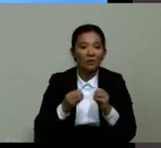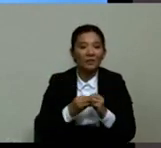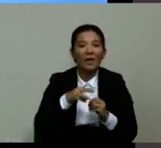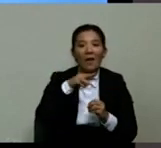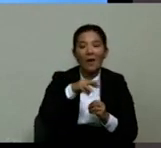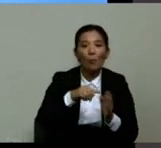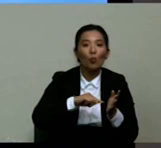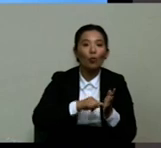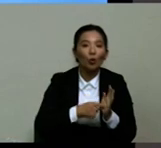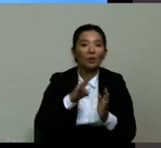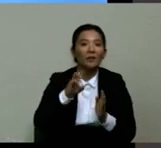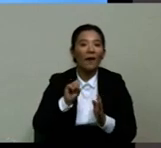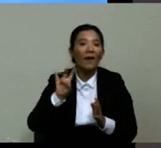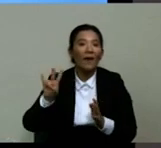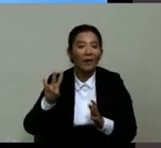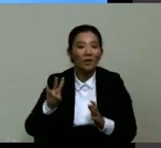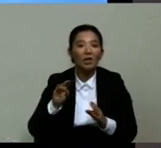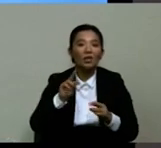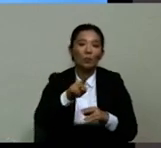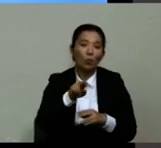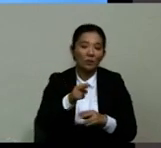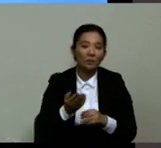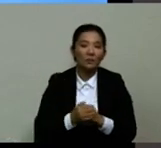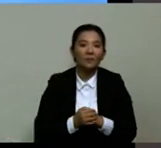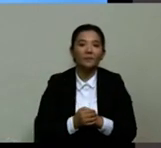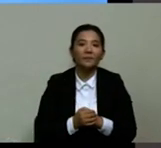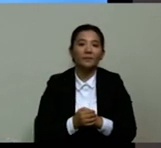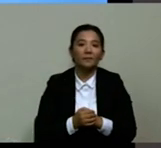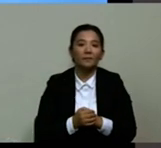М умноженное на N способами.